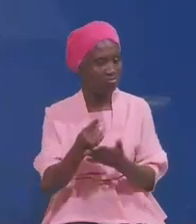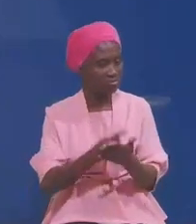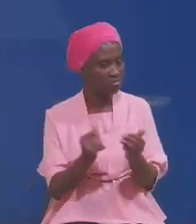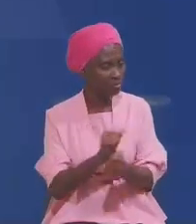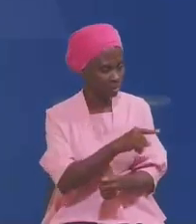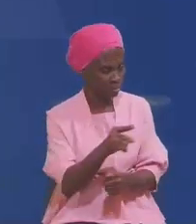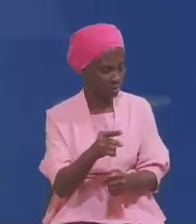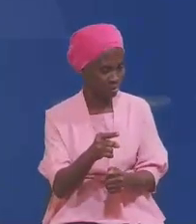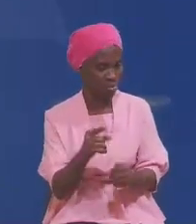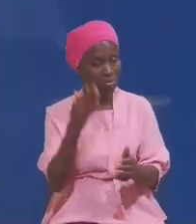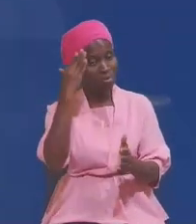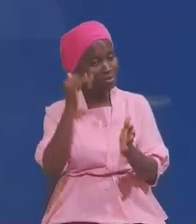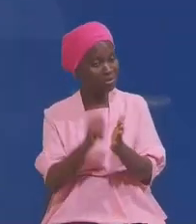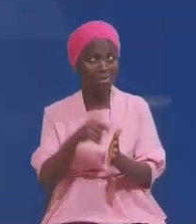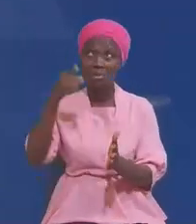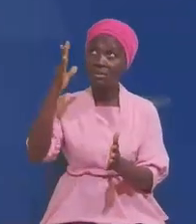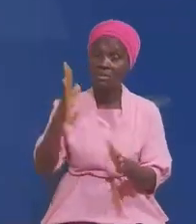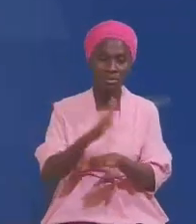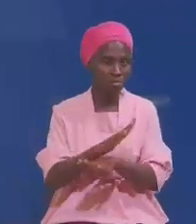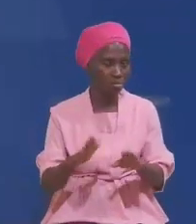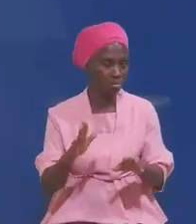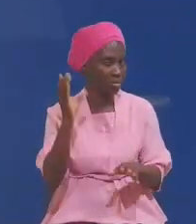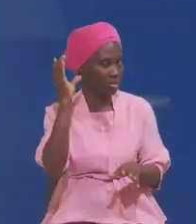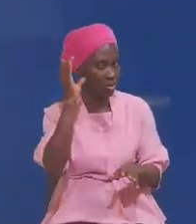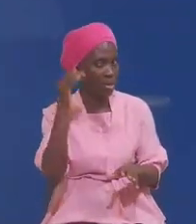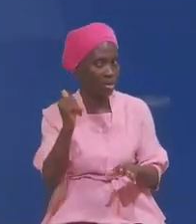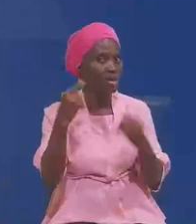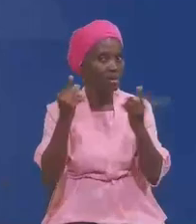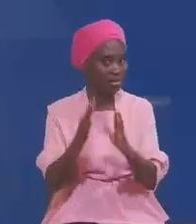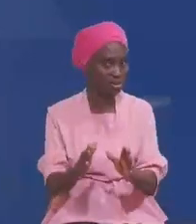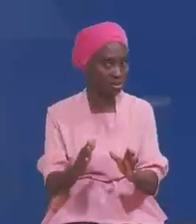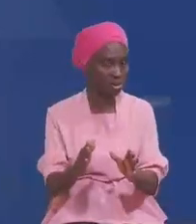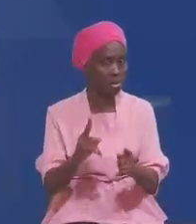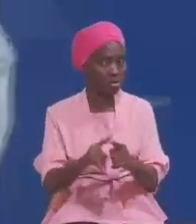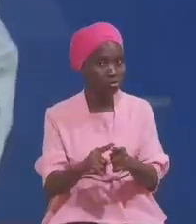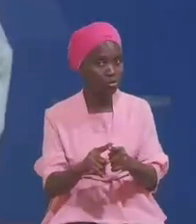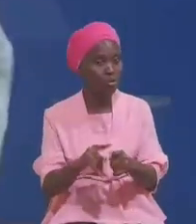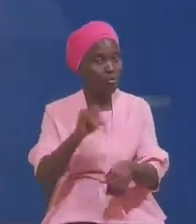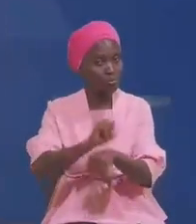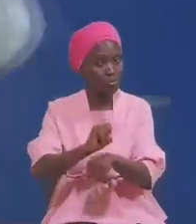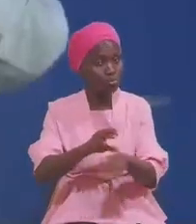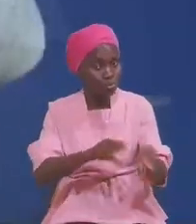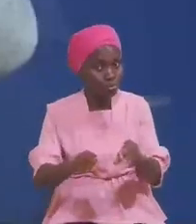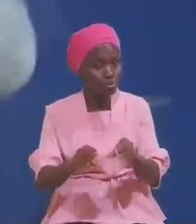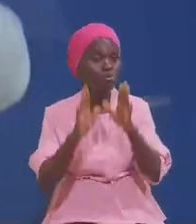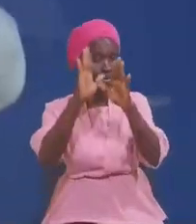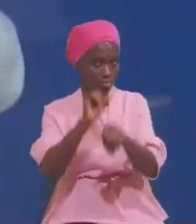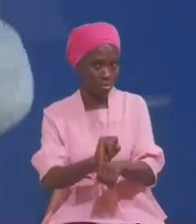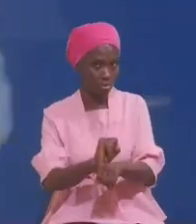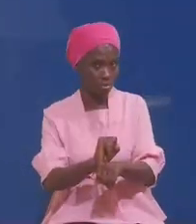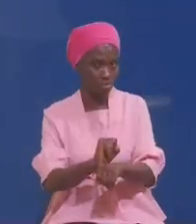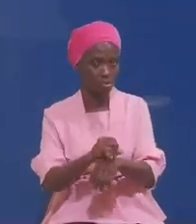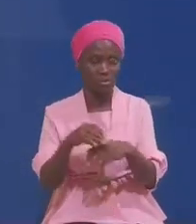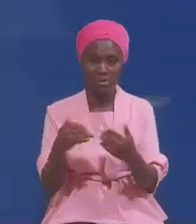Dieu n'exauce pas un pécheur pour faire un miracle. Mais il exauce